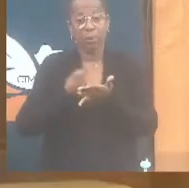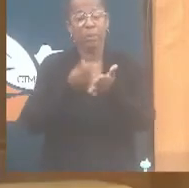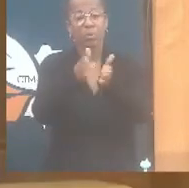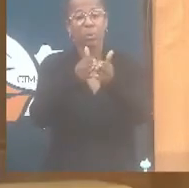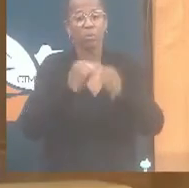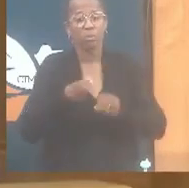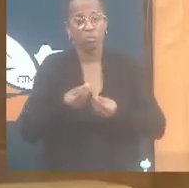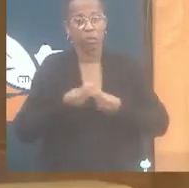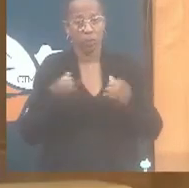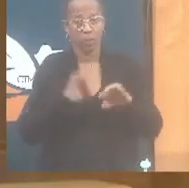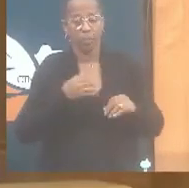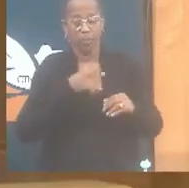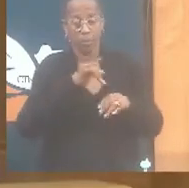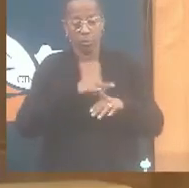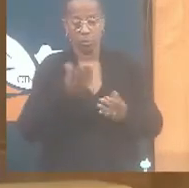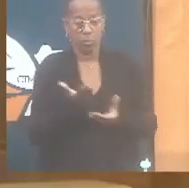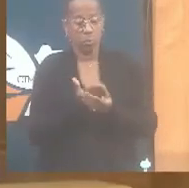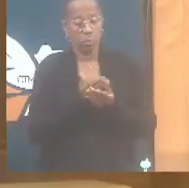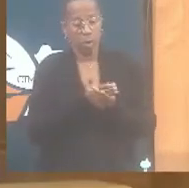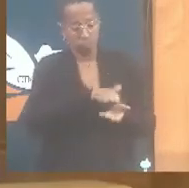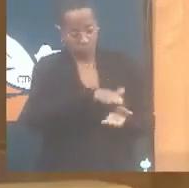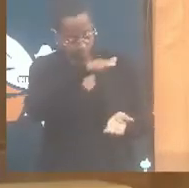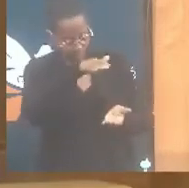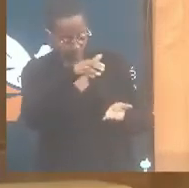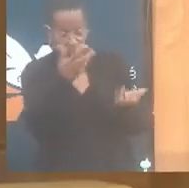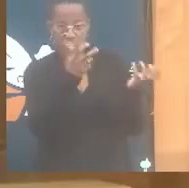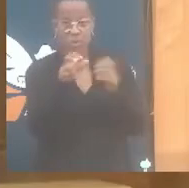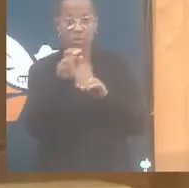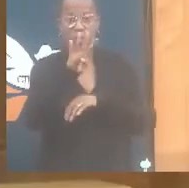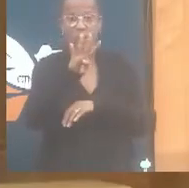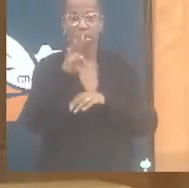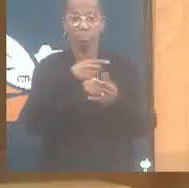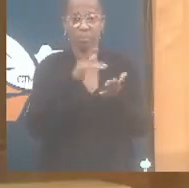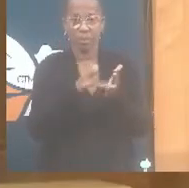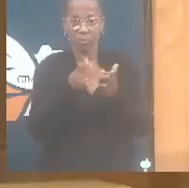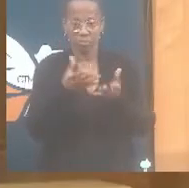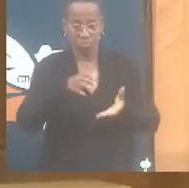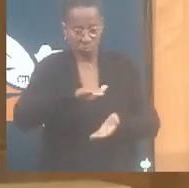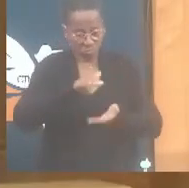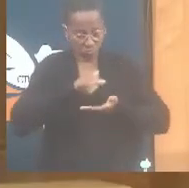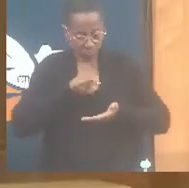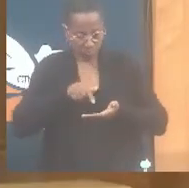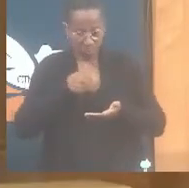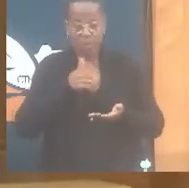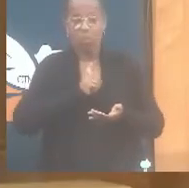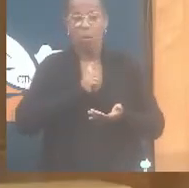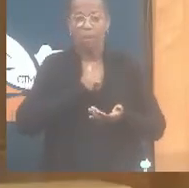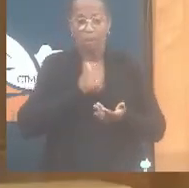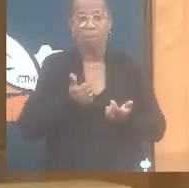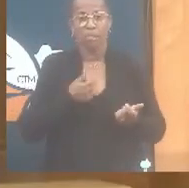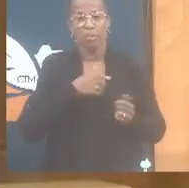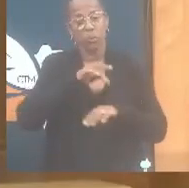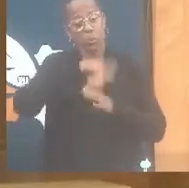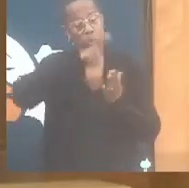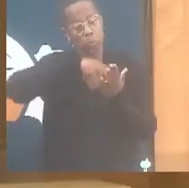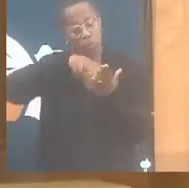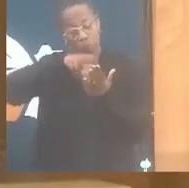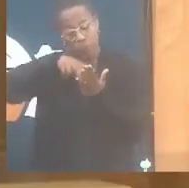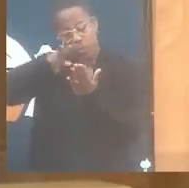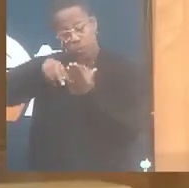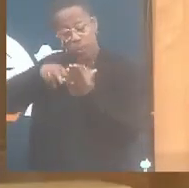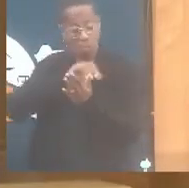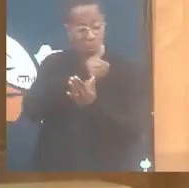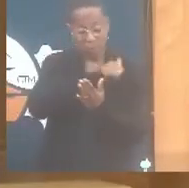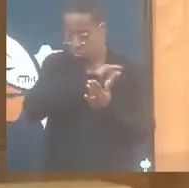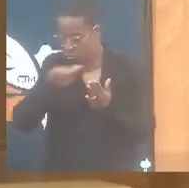Vous nous avez transmis un gros document de 804 pages. Je me suis payé le luxe de le lire de la première à la dernière page. Je